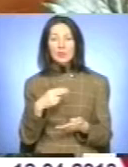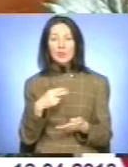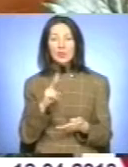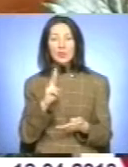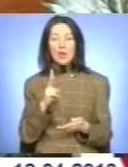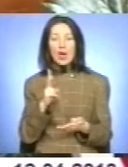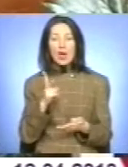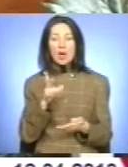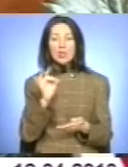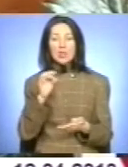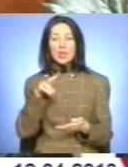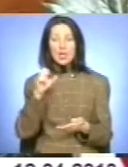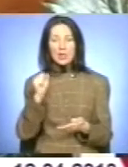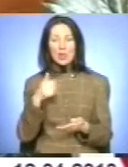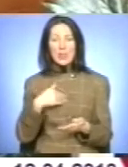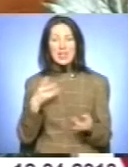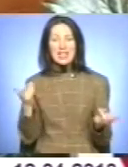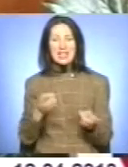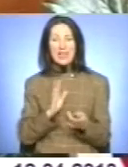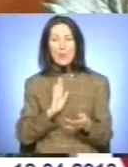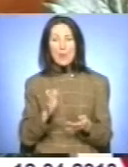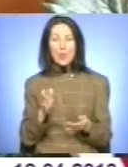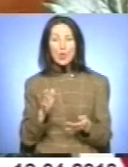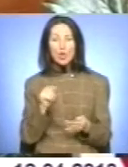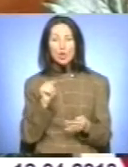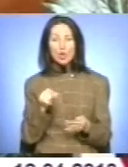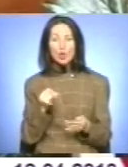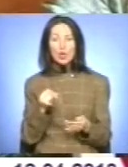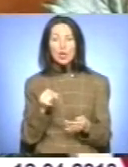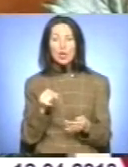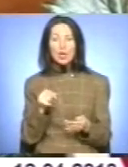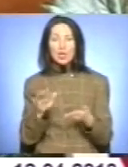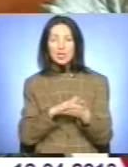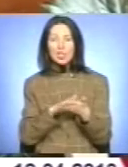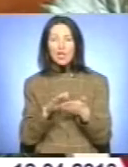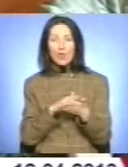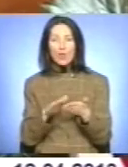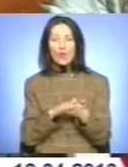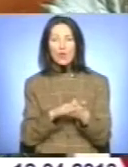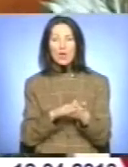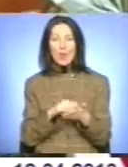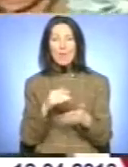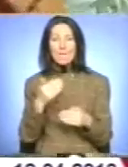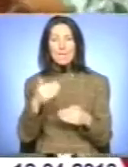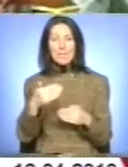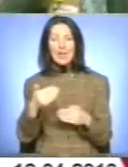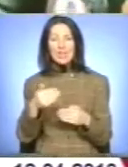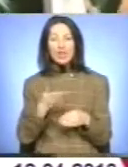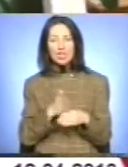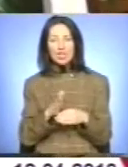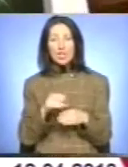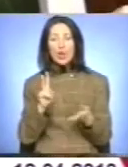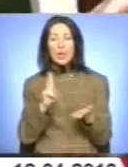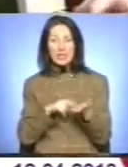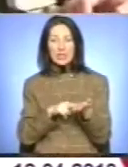крила. Мені треба було зашліфовувати. Отут я зашліфовував передню частину і заклеював